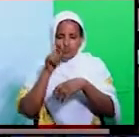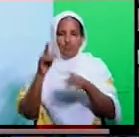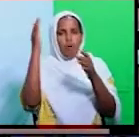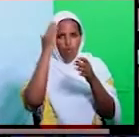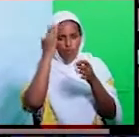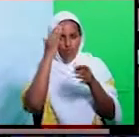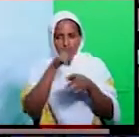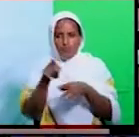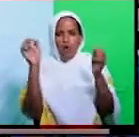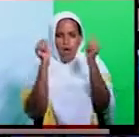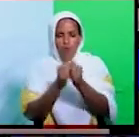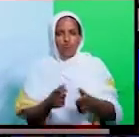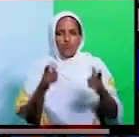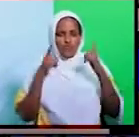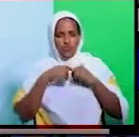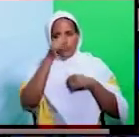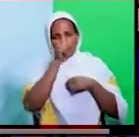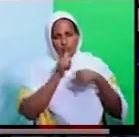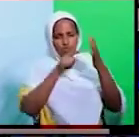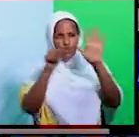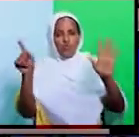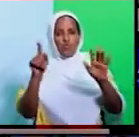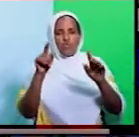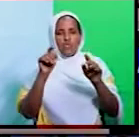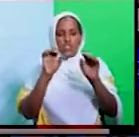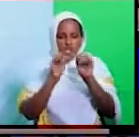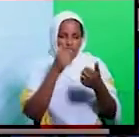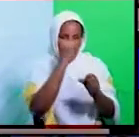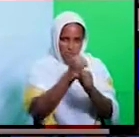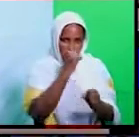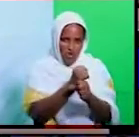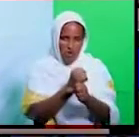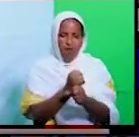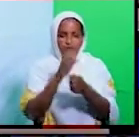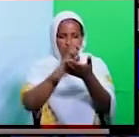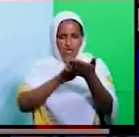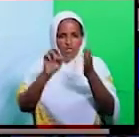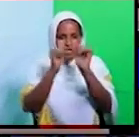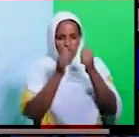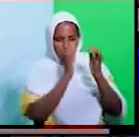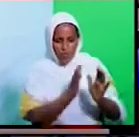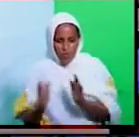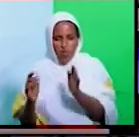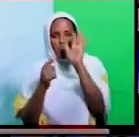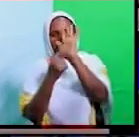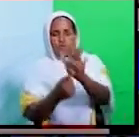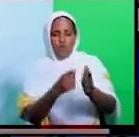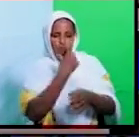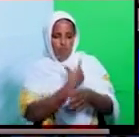የምናገኛቸው ቃሎች፣ አንቀጾች፣ ሐረጎች፣ አረፍተ ነገሮች ከእግዚአብሔር ጋር እነዛ የጻፉት ሰዎች